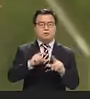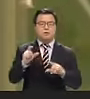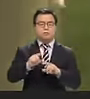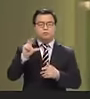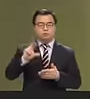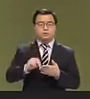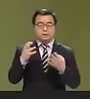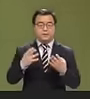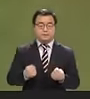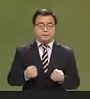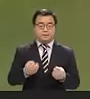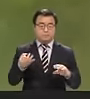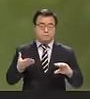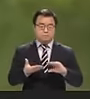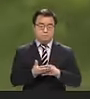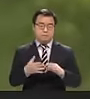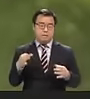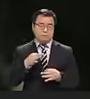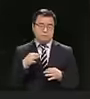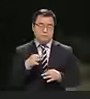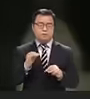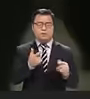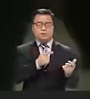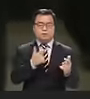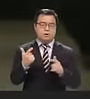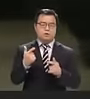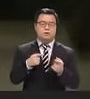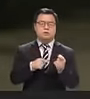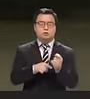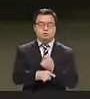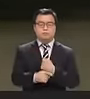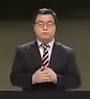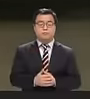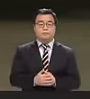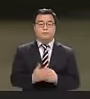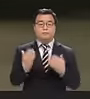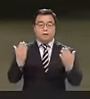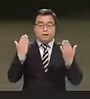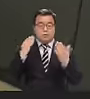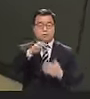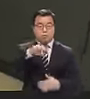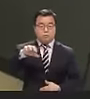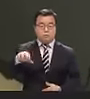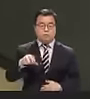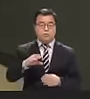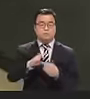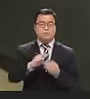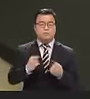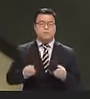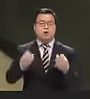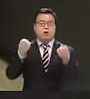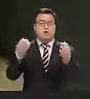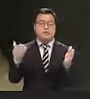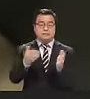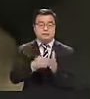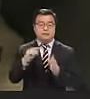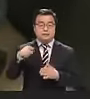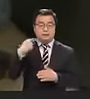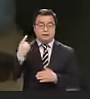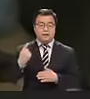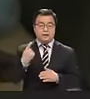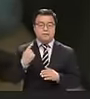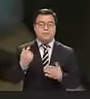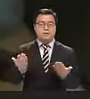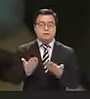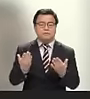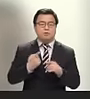인사청탁과 비리의 큰 원인이기도 합니다. 일선 학교에서는 명절이 지나면 근무 평정이 바뀐다는 말이